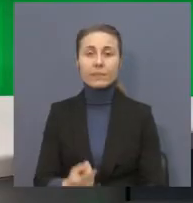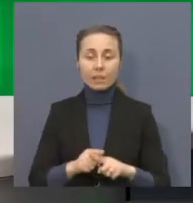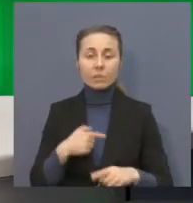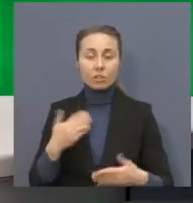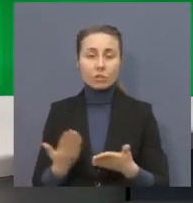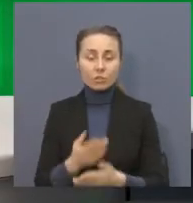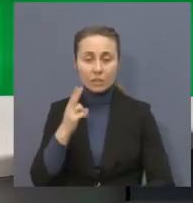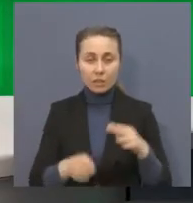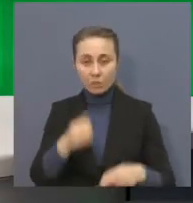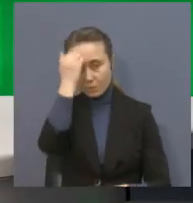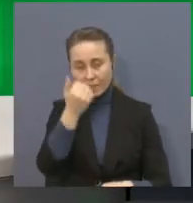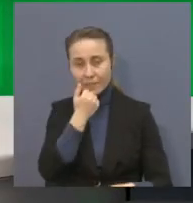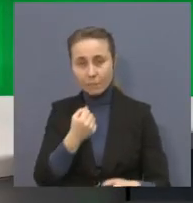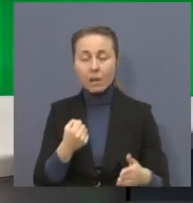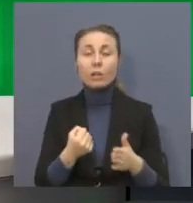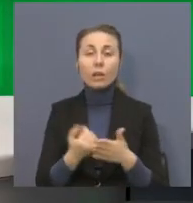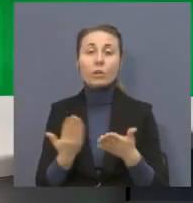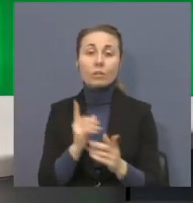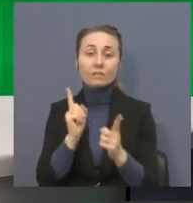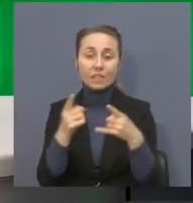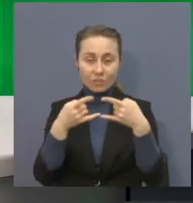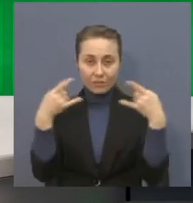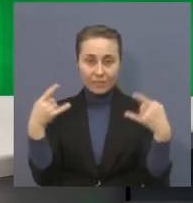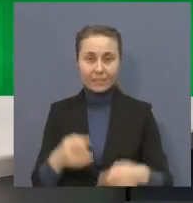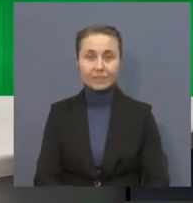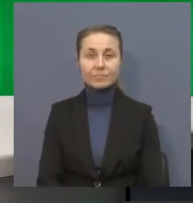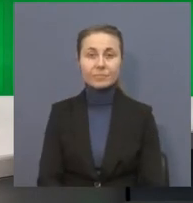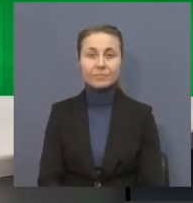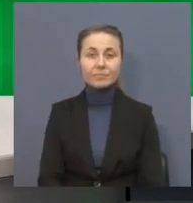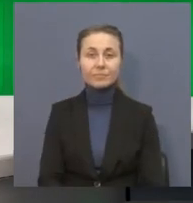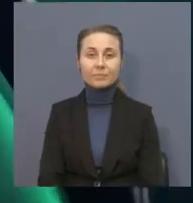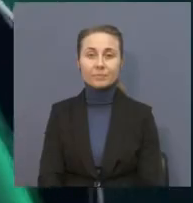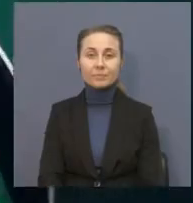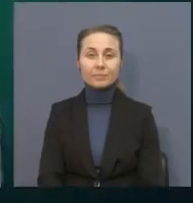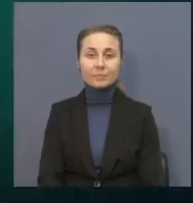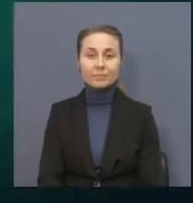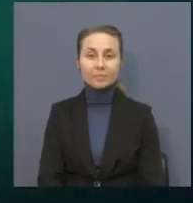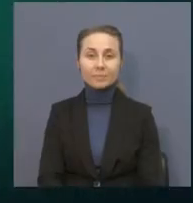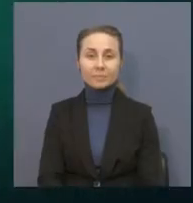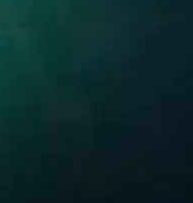К этой минуте все. Спасибо, что были с нами. До новых встреч в эфире.